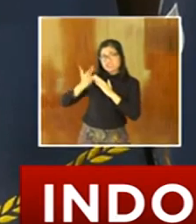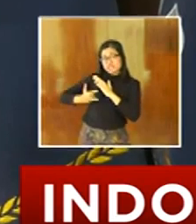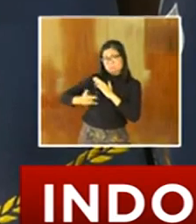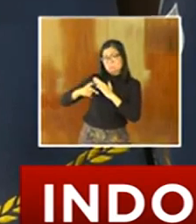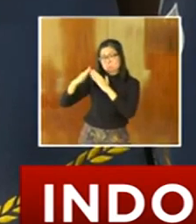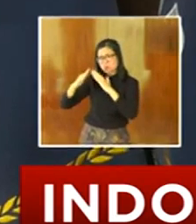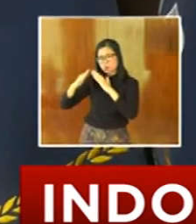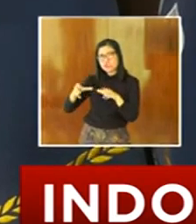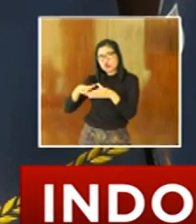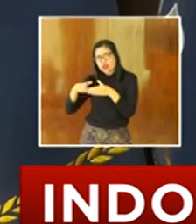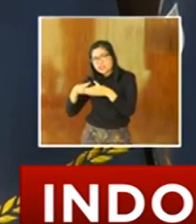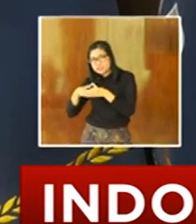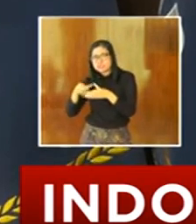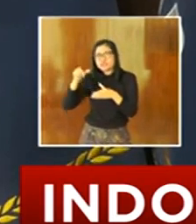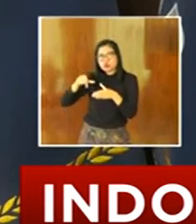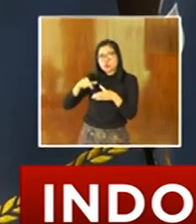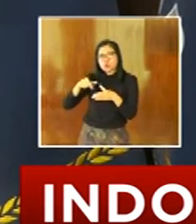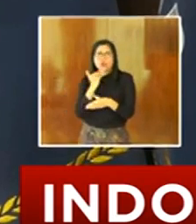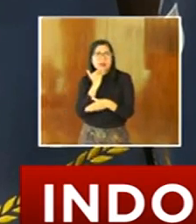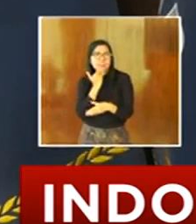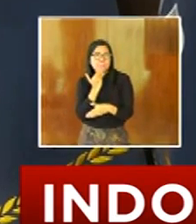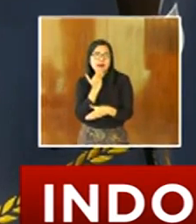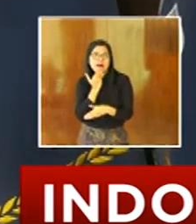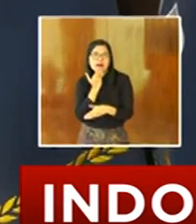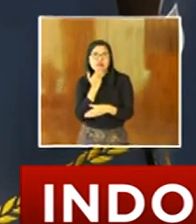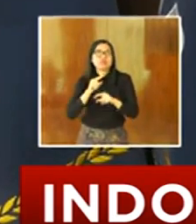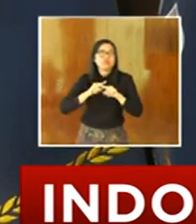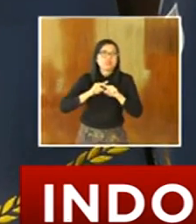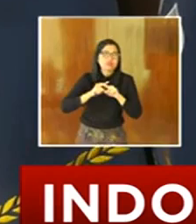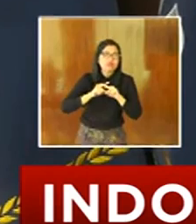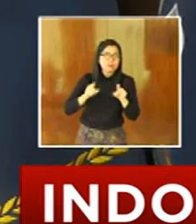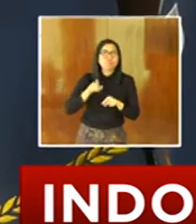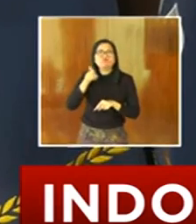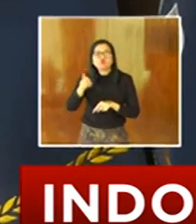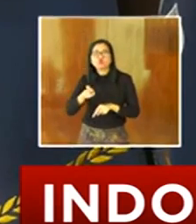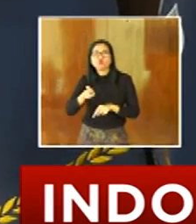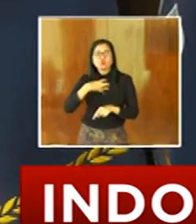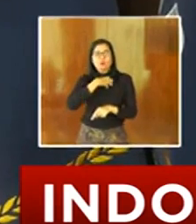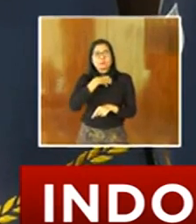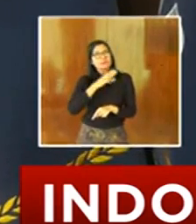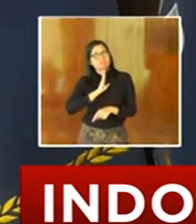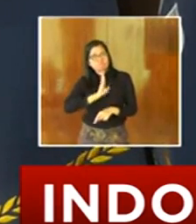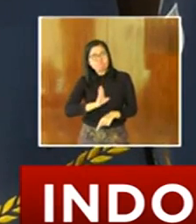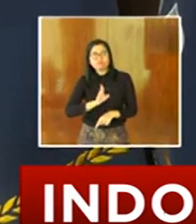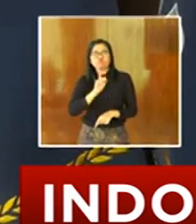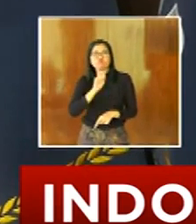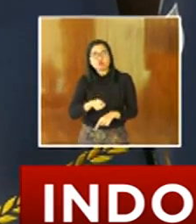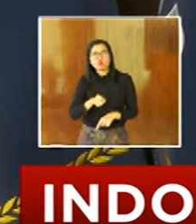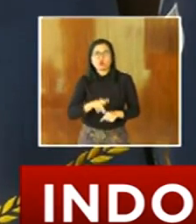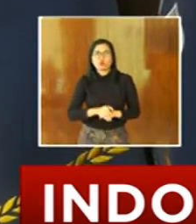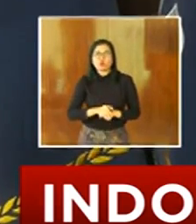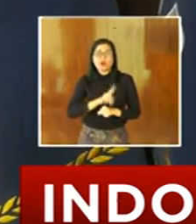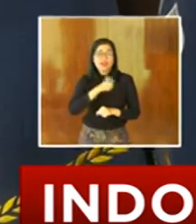sesuatu yang sederhana namun membutuhkan komitmen yang kuat bukan hanya dari pasiennya